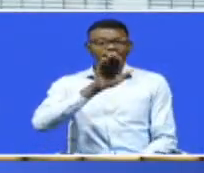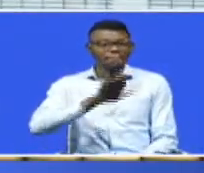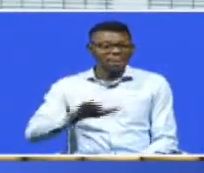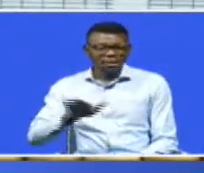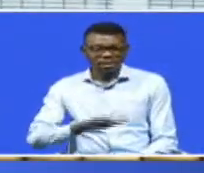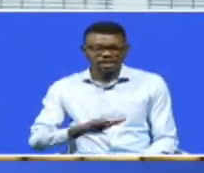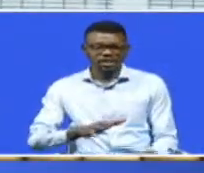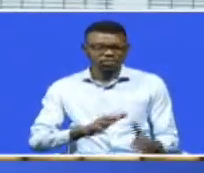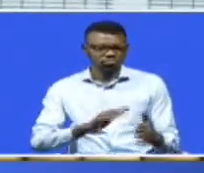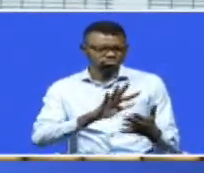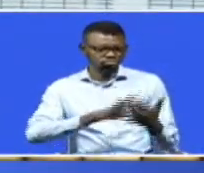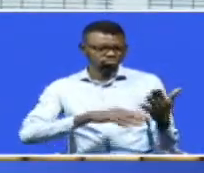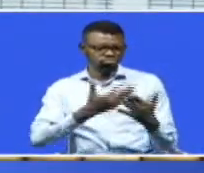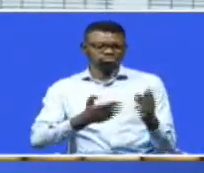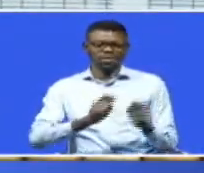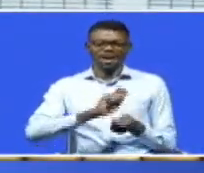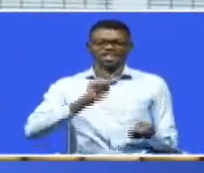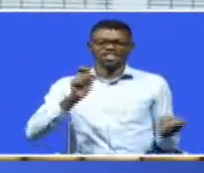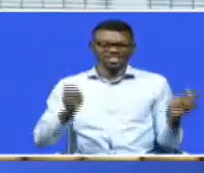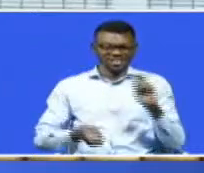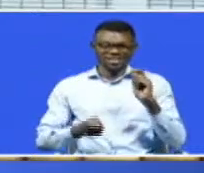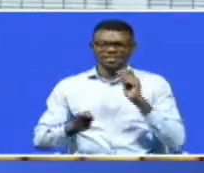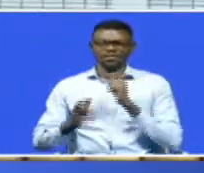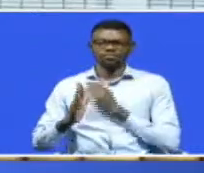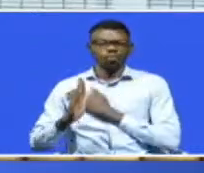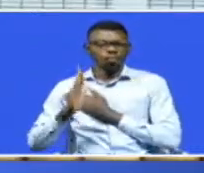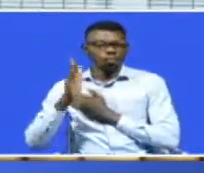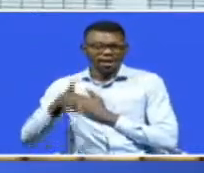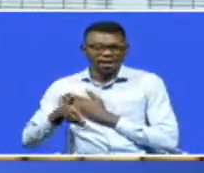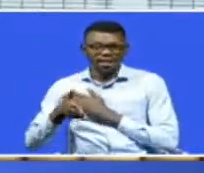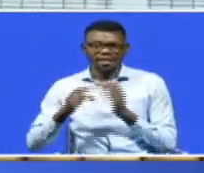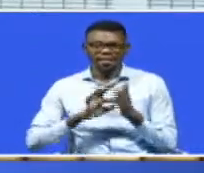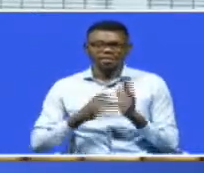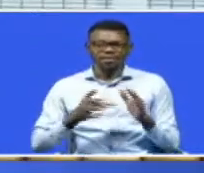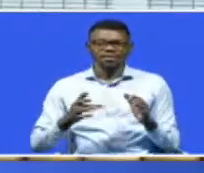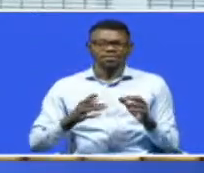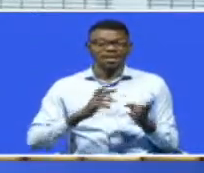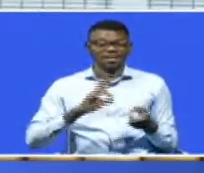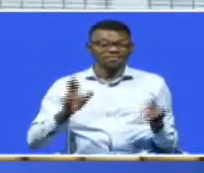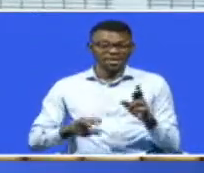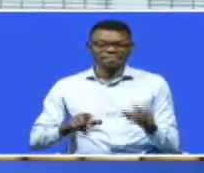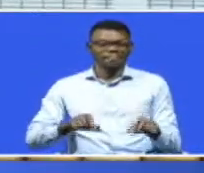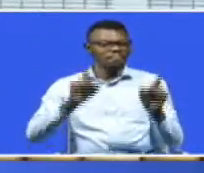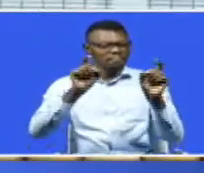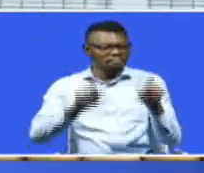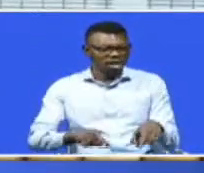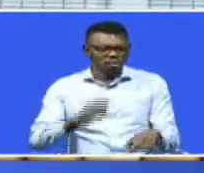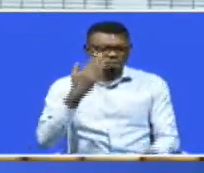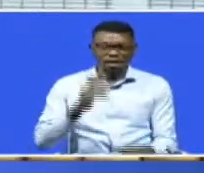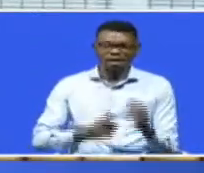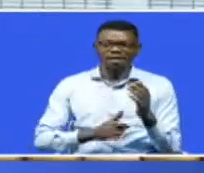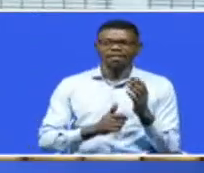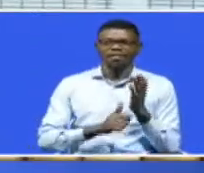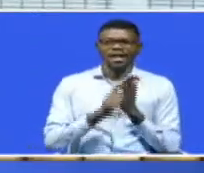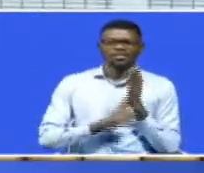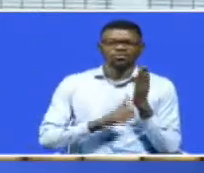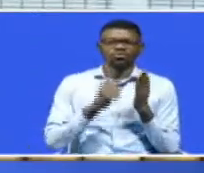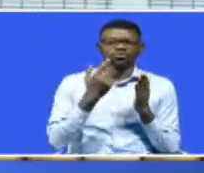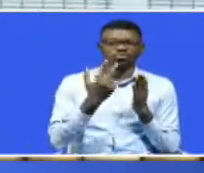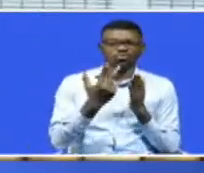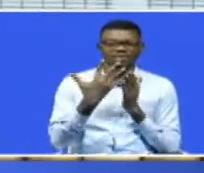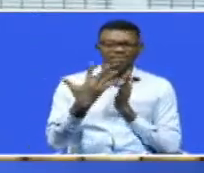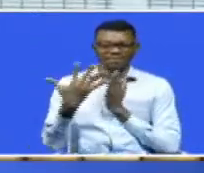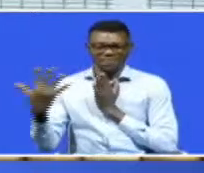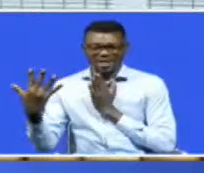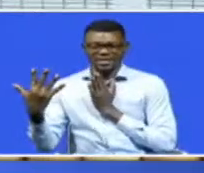change. So therefore, a referendum is necessary, because Article 255 says whenever,